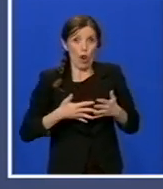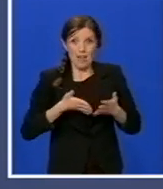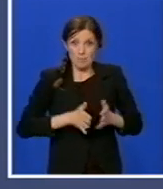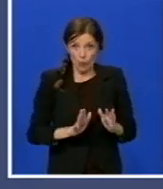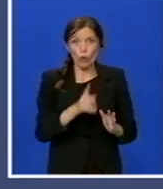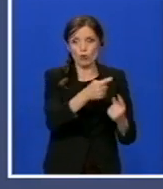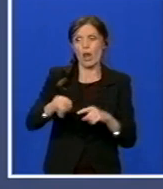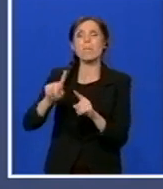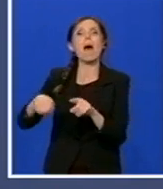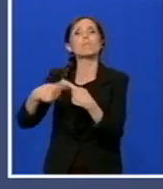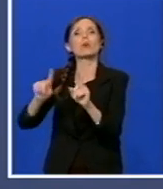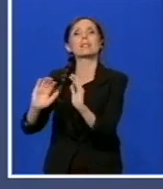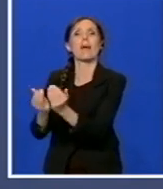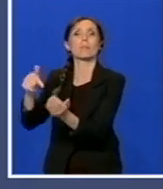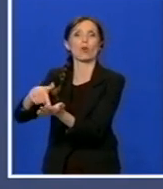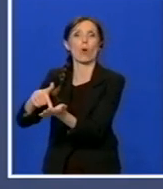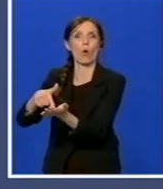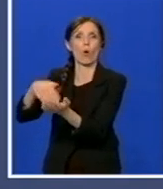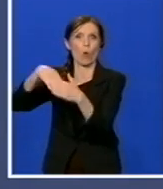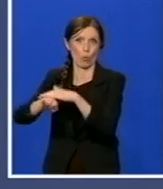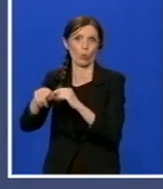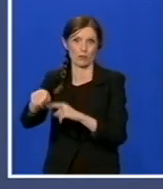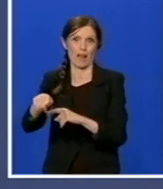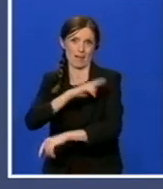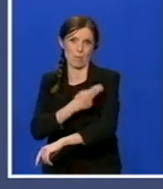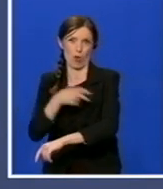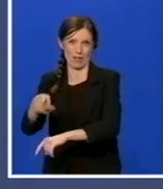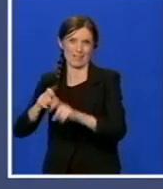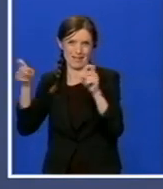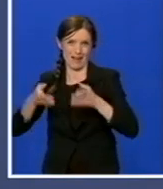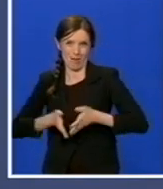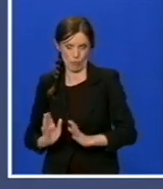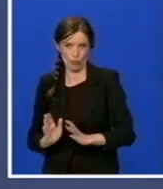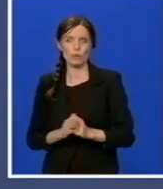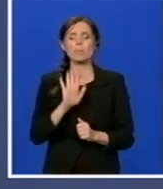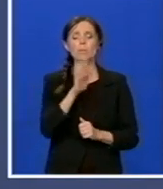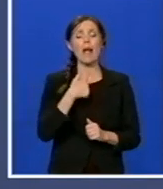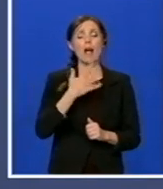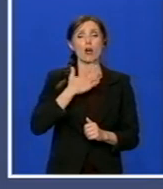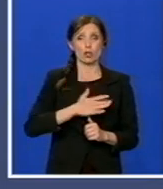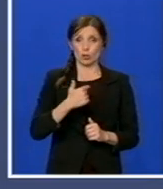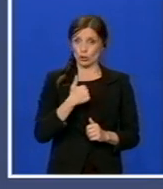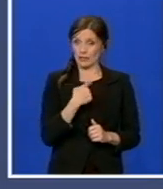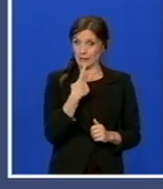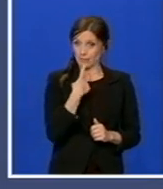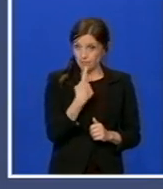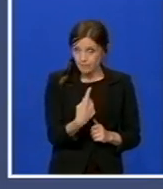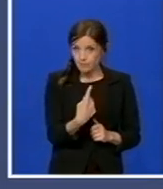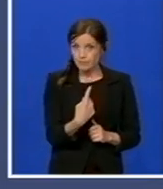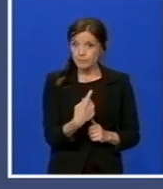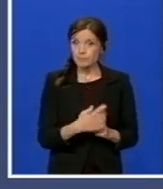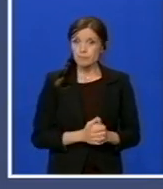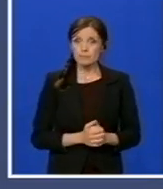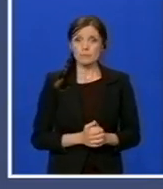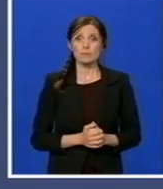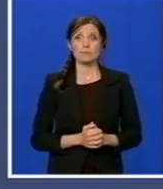Što se tiče ono što bih želela da istaknem, to je da u ovom,